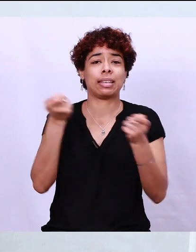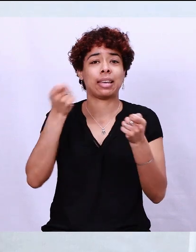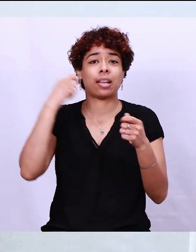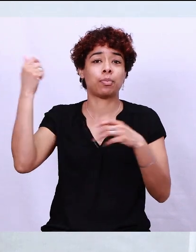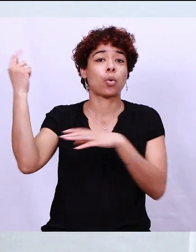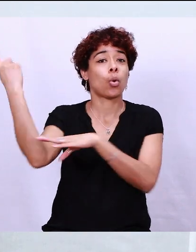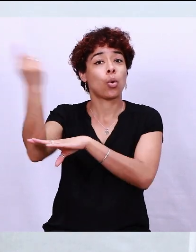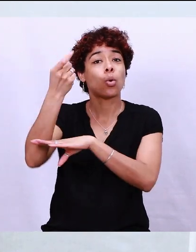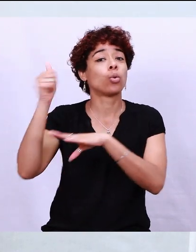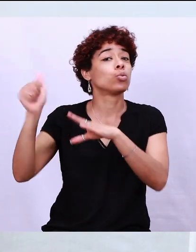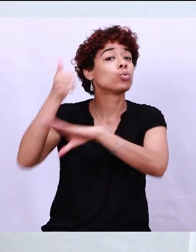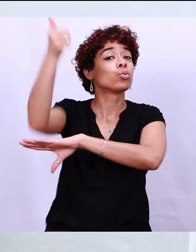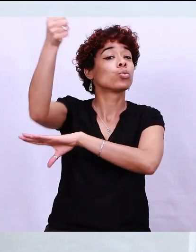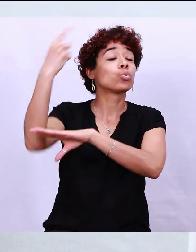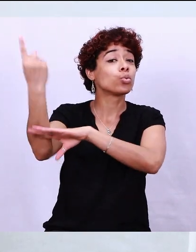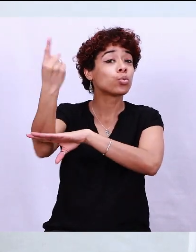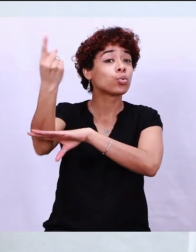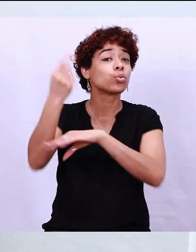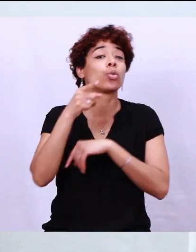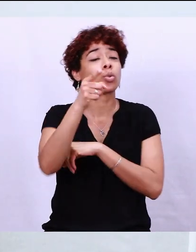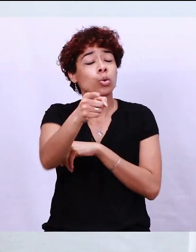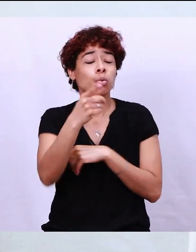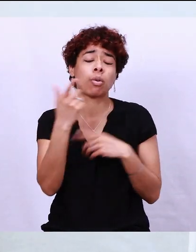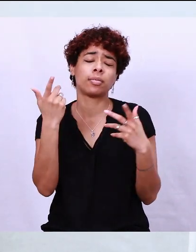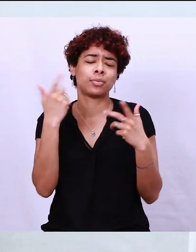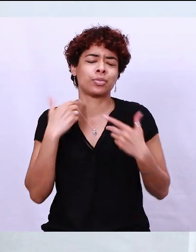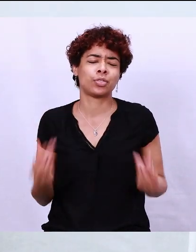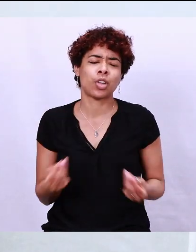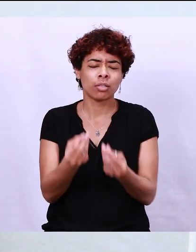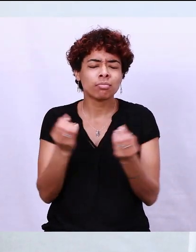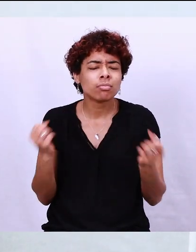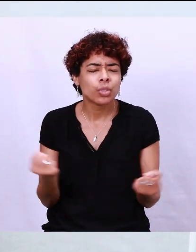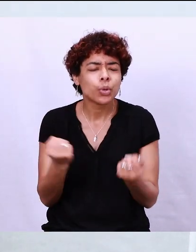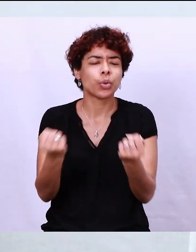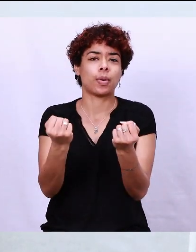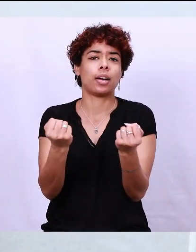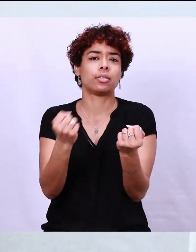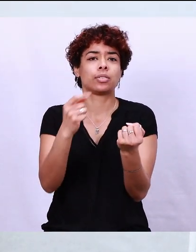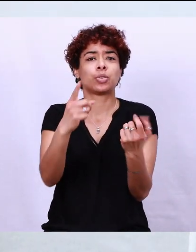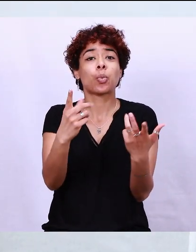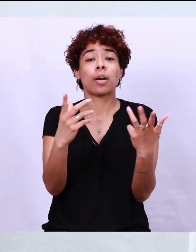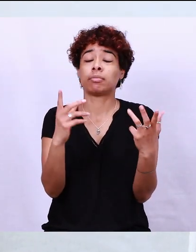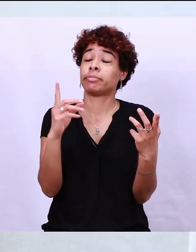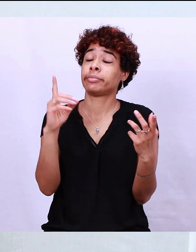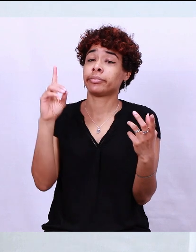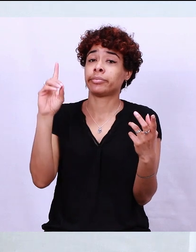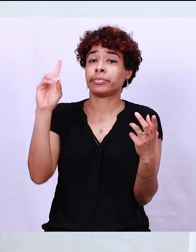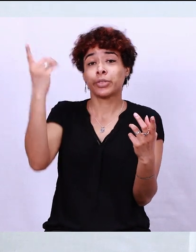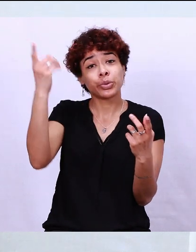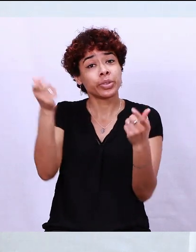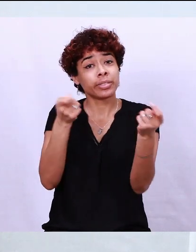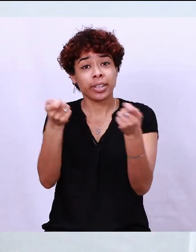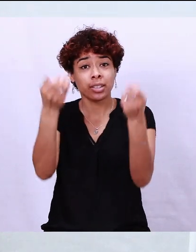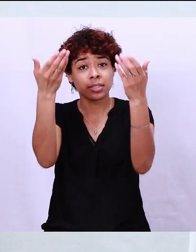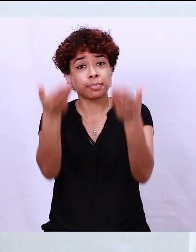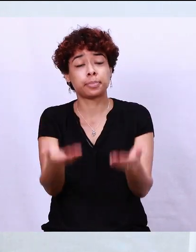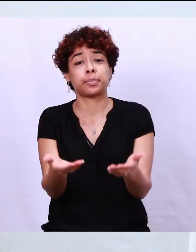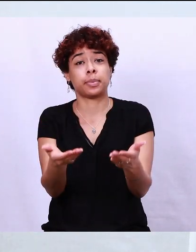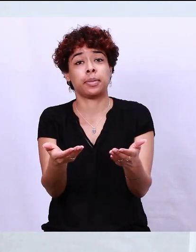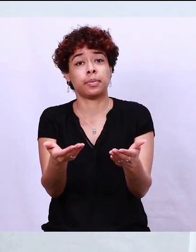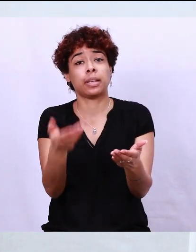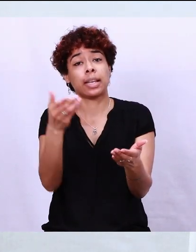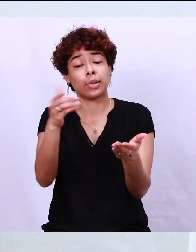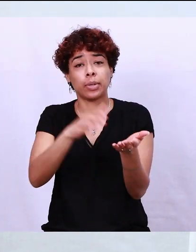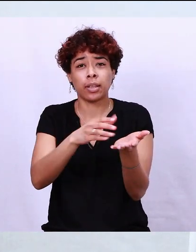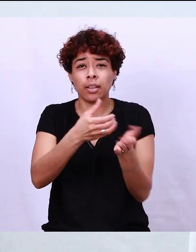que la gloire soit rendue à Dieu. Alors que tu sois encouragé aujourd'hui, parce que tu es entre les mains du Père et qu'il va t'amener dans cette